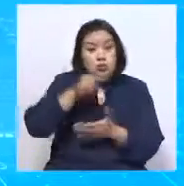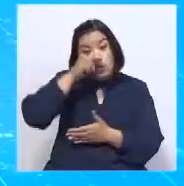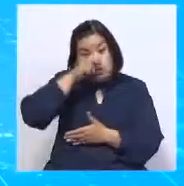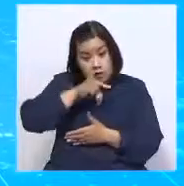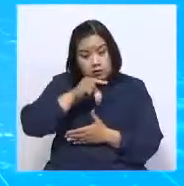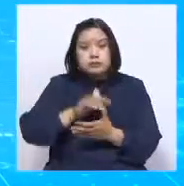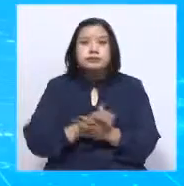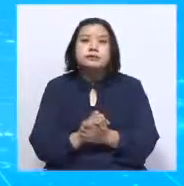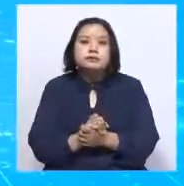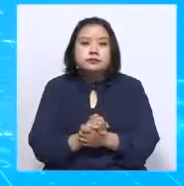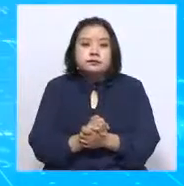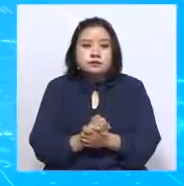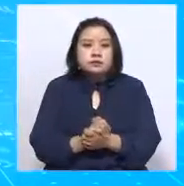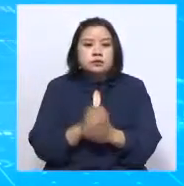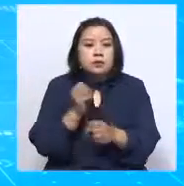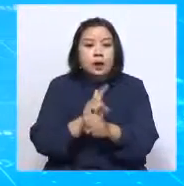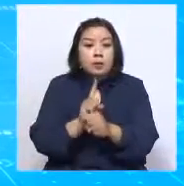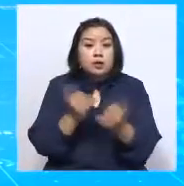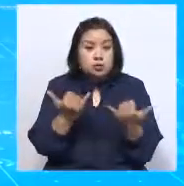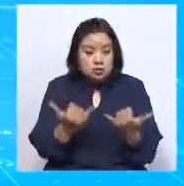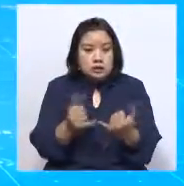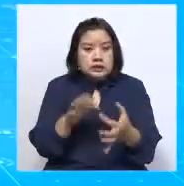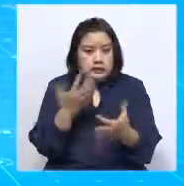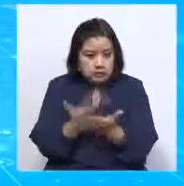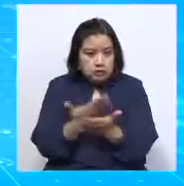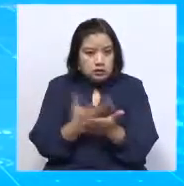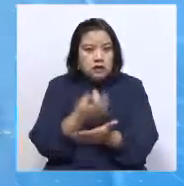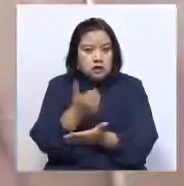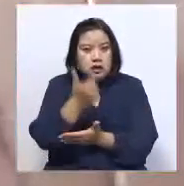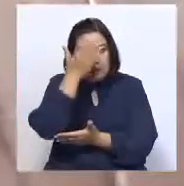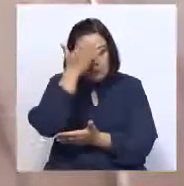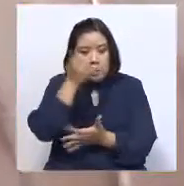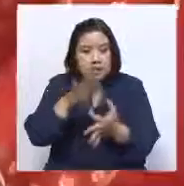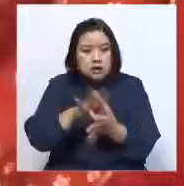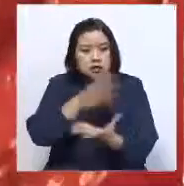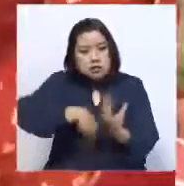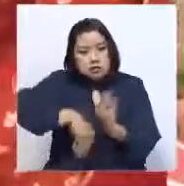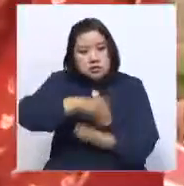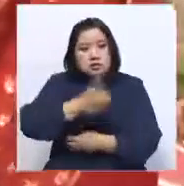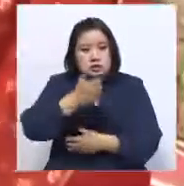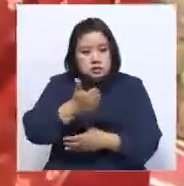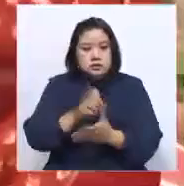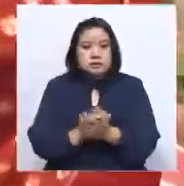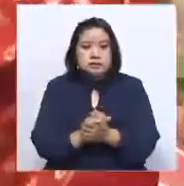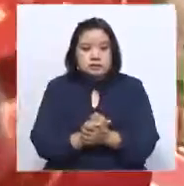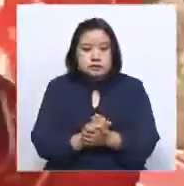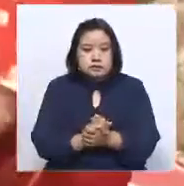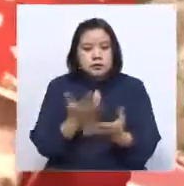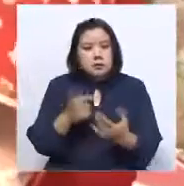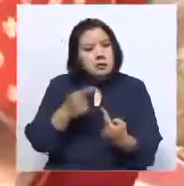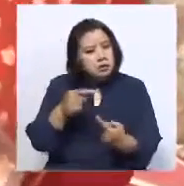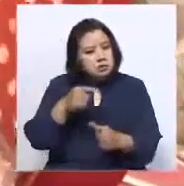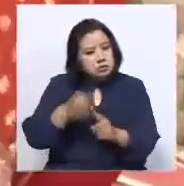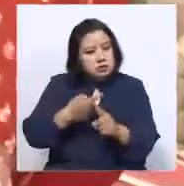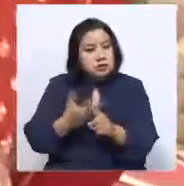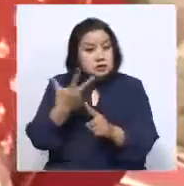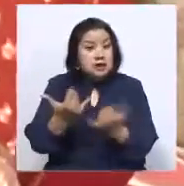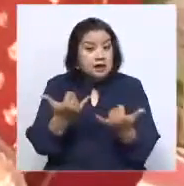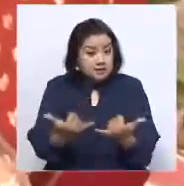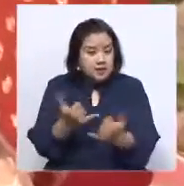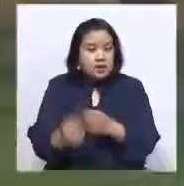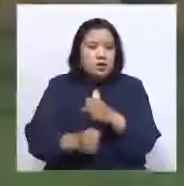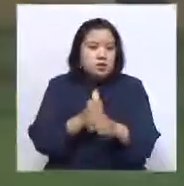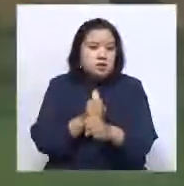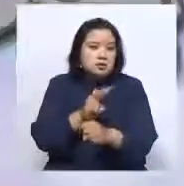านของภาครัฐนะคะที่ณขณะนี้ก็เริ่มที่จะเห็นเม็ดเงินลงสู่ระบบเศรษฐกิจอย่างชัดเจนในไตรมาสที่3ของปีค่ะ